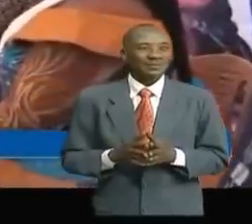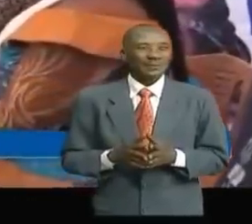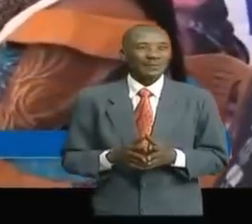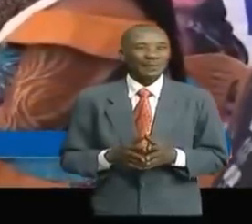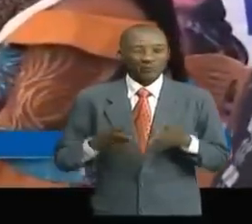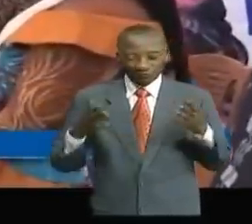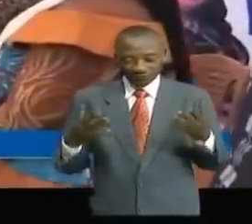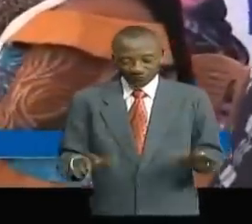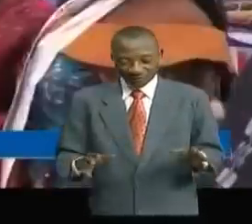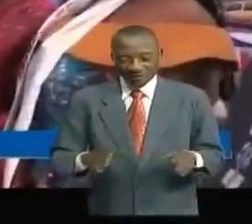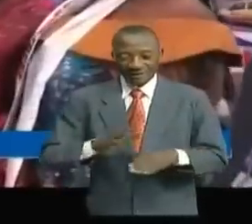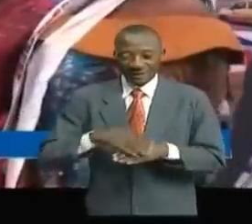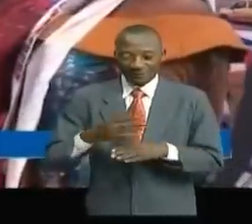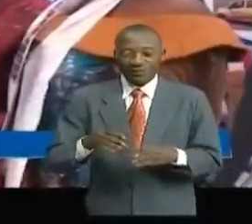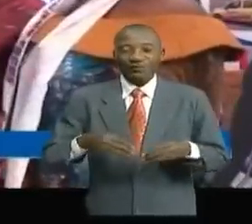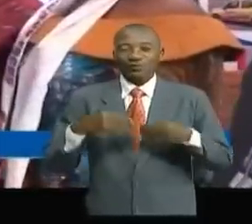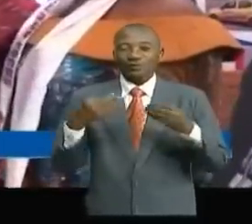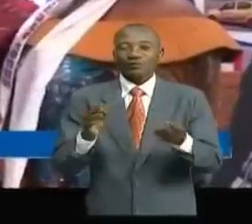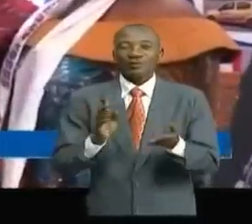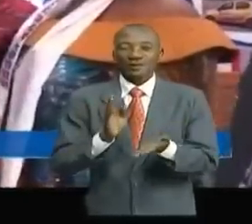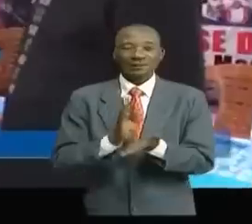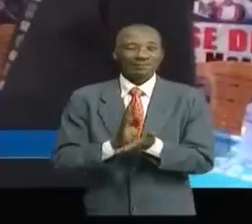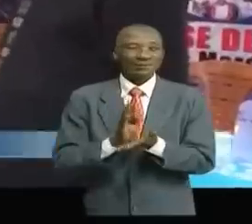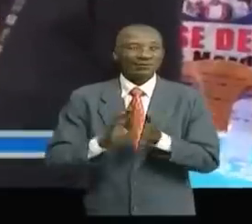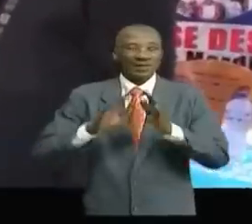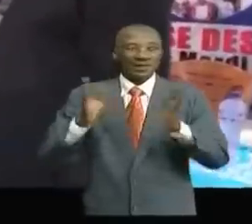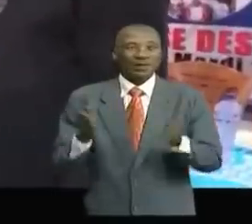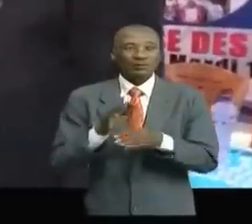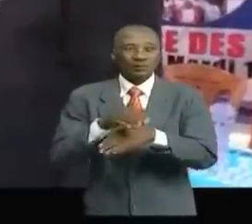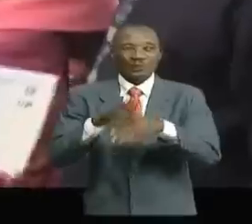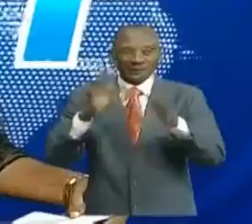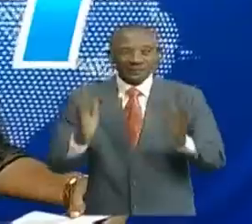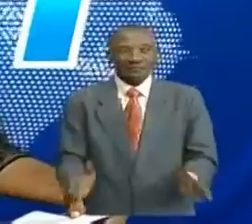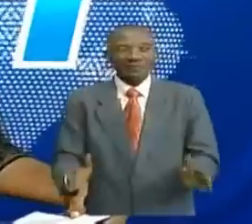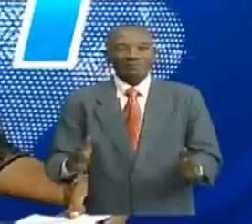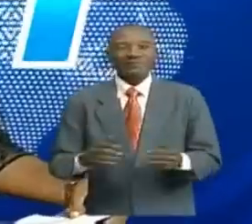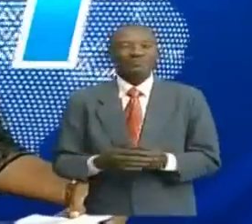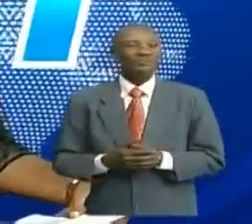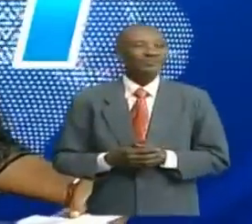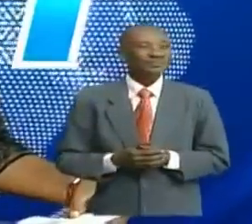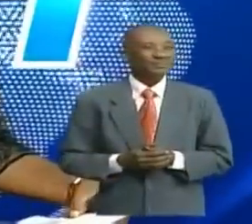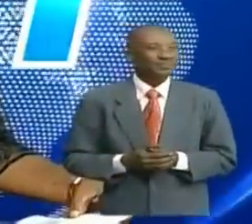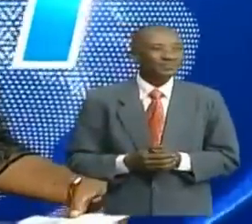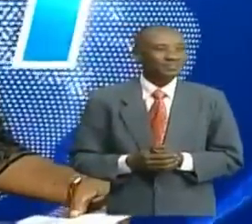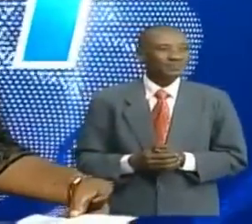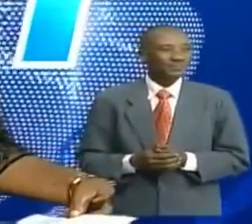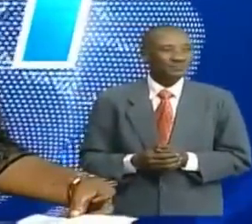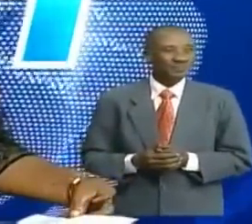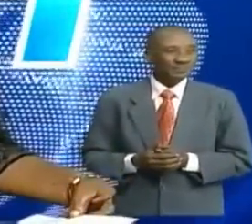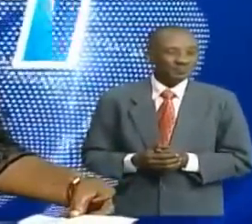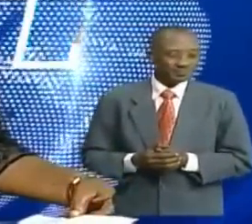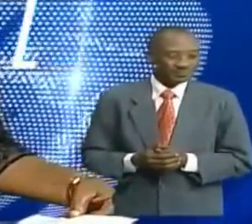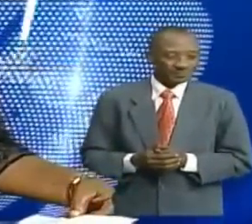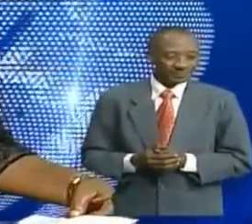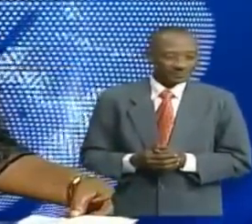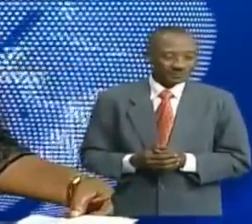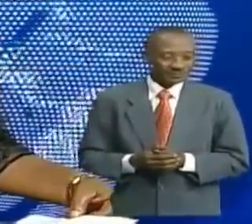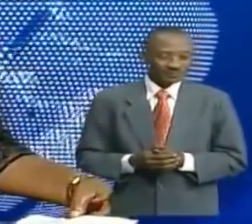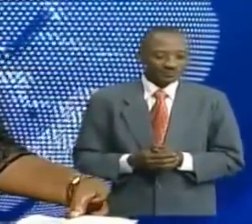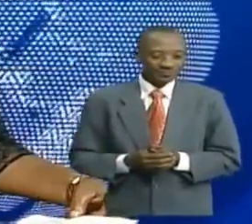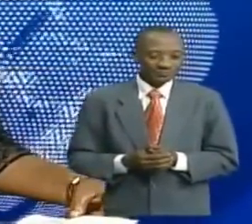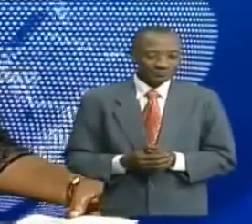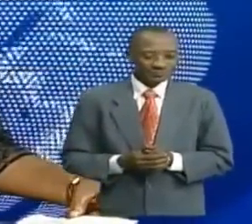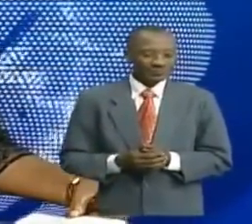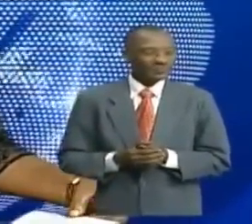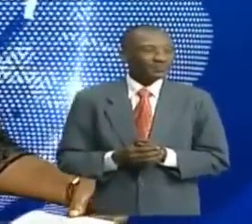clôturée cette manifestation organisée par Congo Focus. La ministre de l'ETPS,